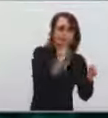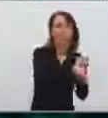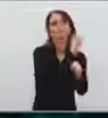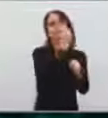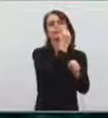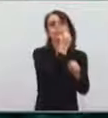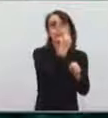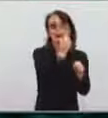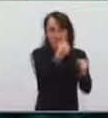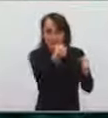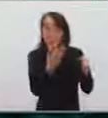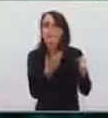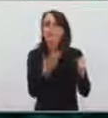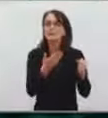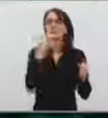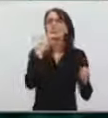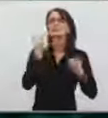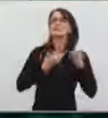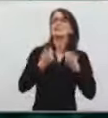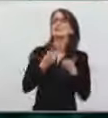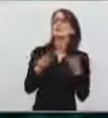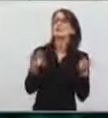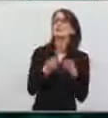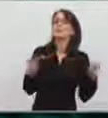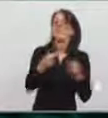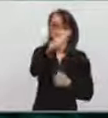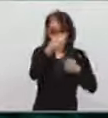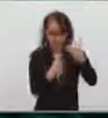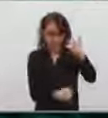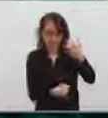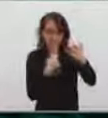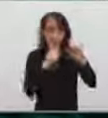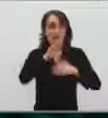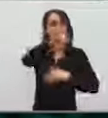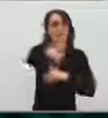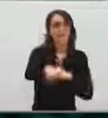propositions d'amélioration du service public qui nous présente, je ferai le tour